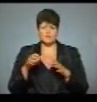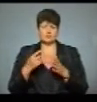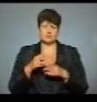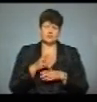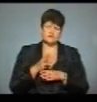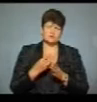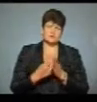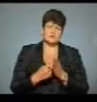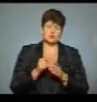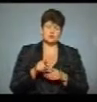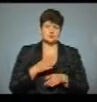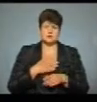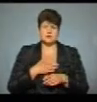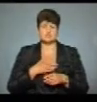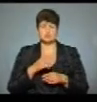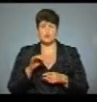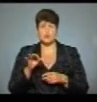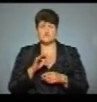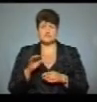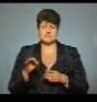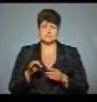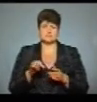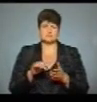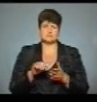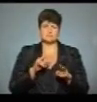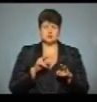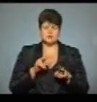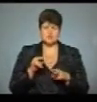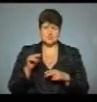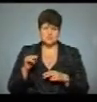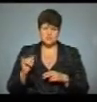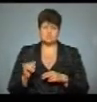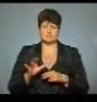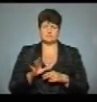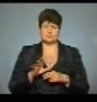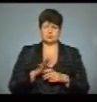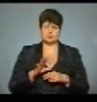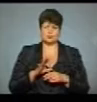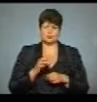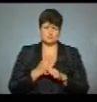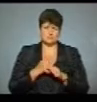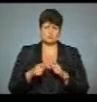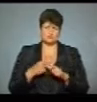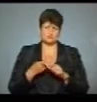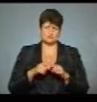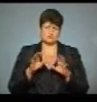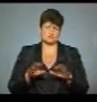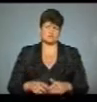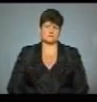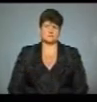того, що саме наші офіційні спостерігачі від політичної сили «Всеукраїнське об'єднання «Свобода» здійснили порушення цього законодавства.